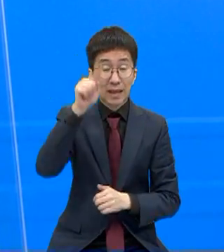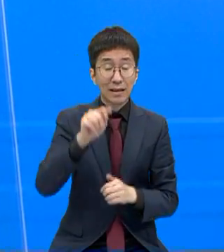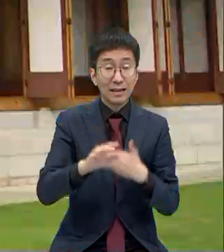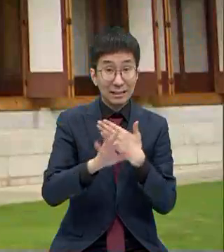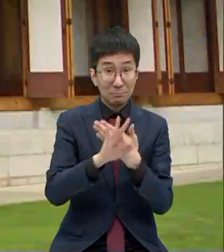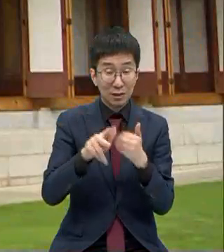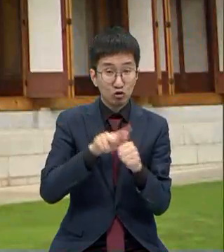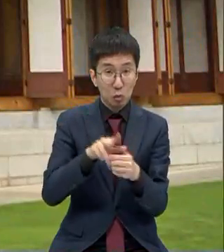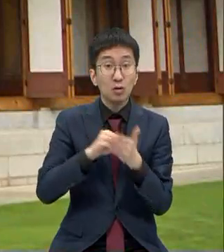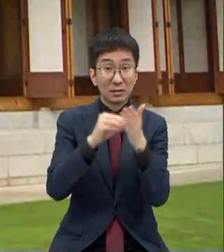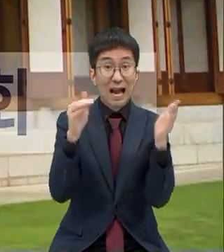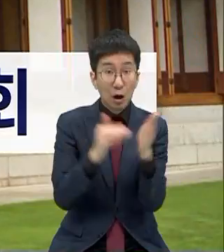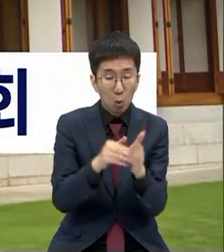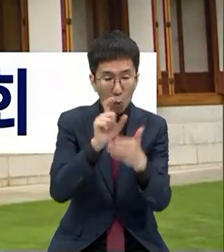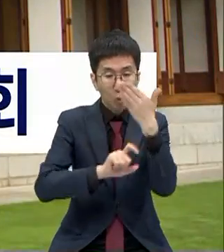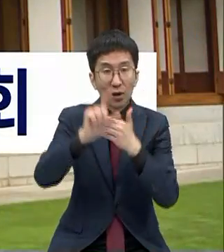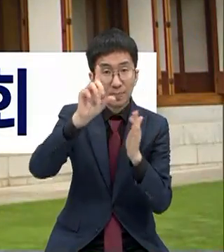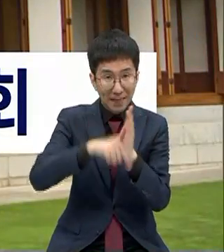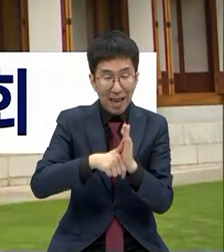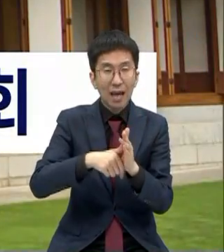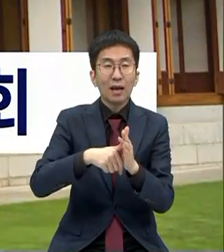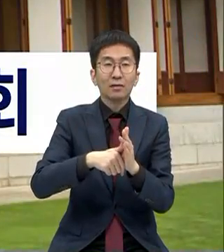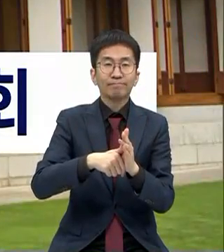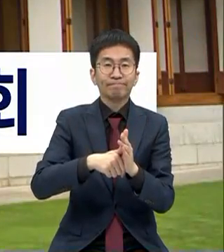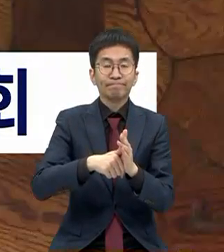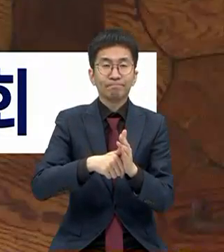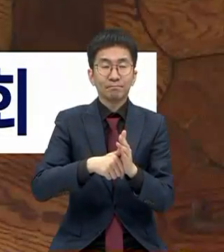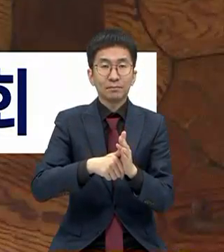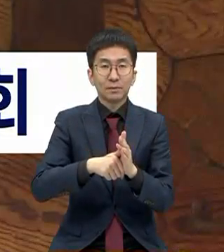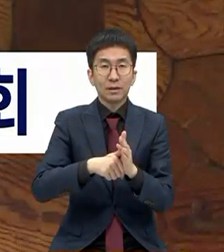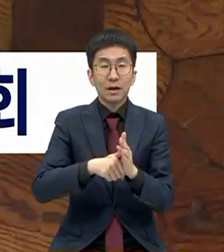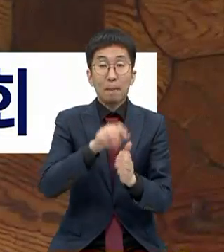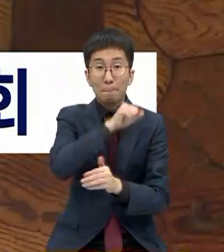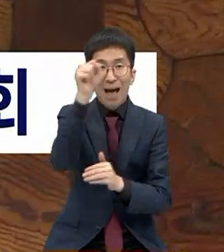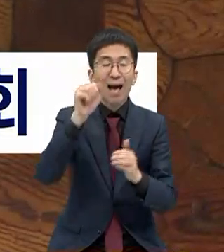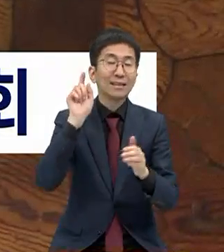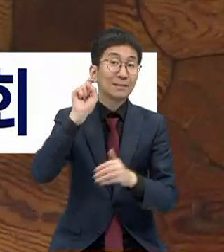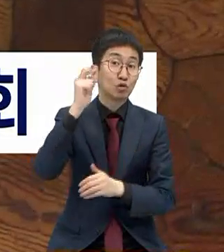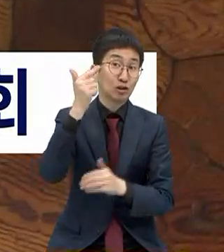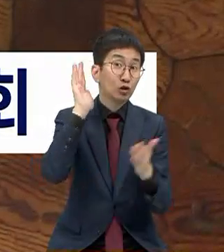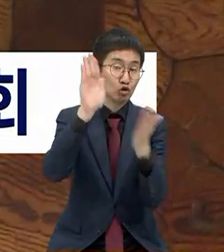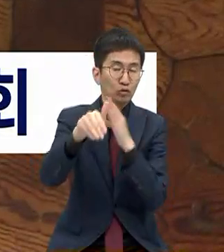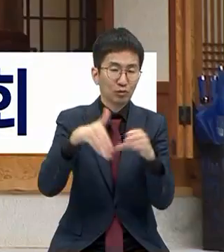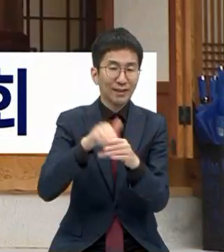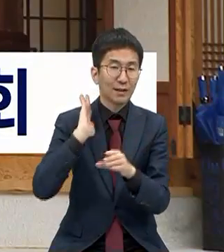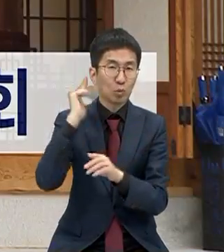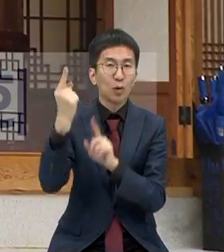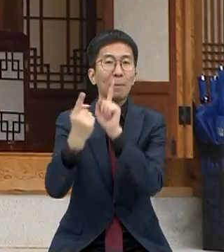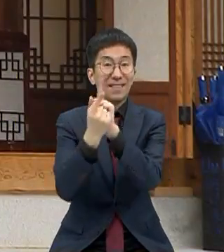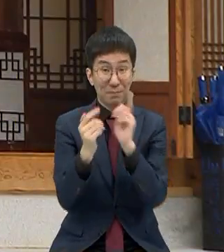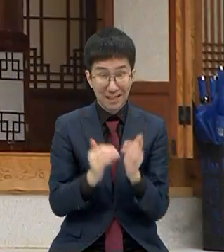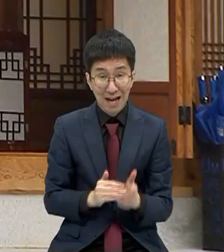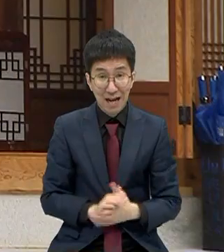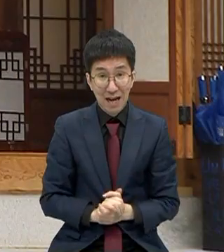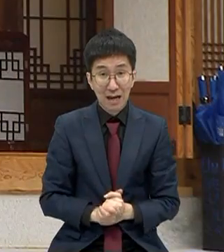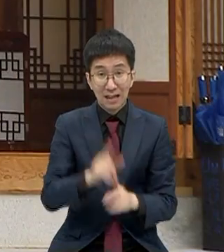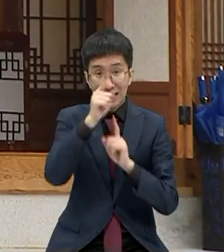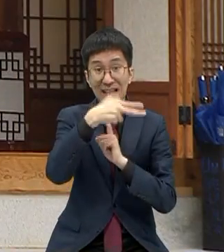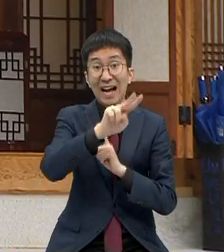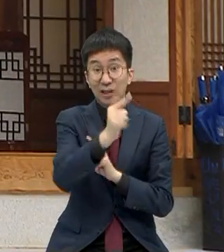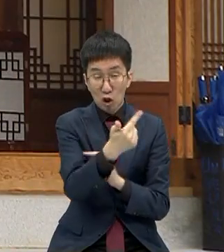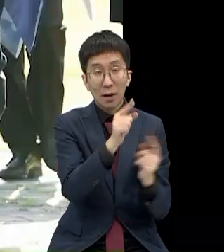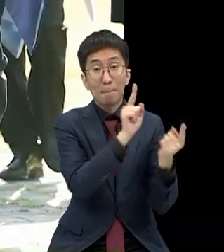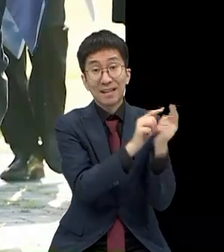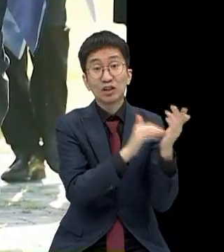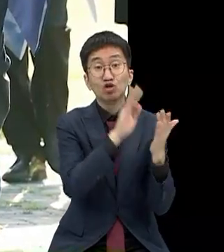뒤 오전에 청와대 상춘제에서 후보 선출 16일 만에 문재인 대통령과 차담회를 합니다. 이낙연 전 대표와의 회동